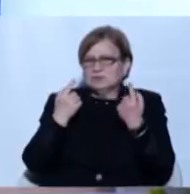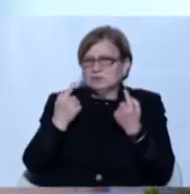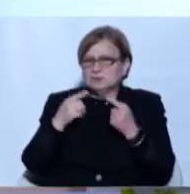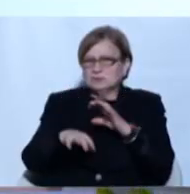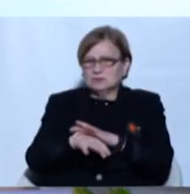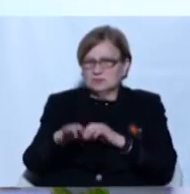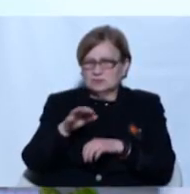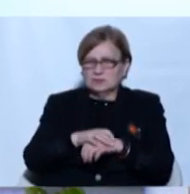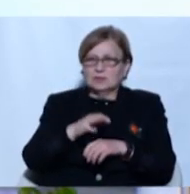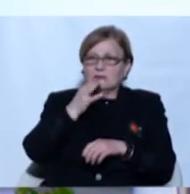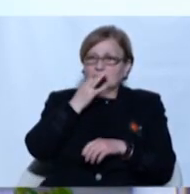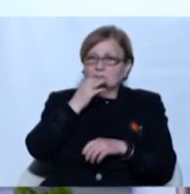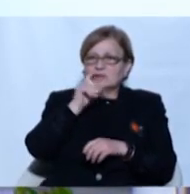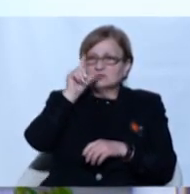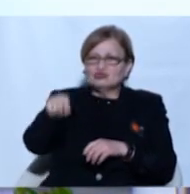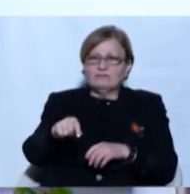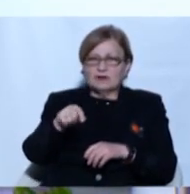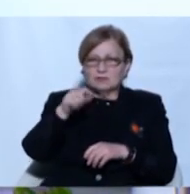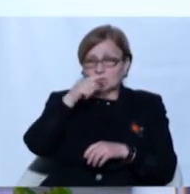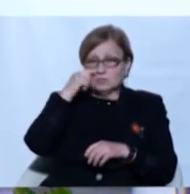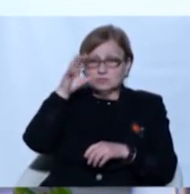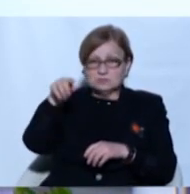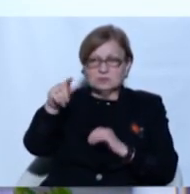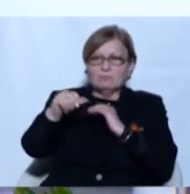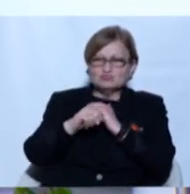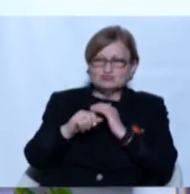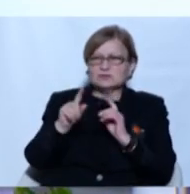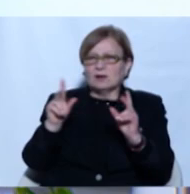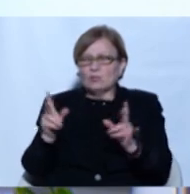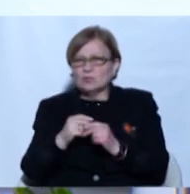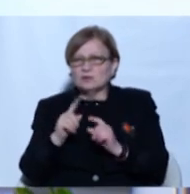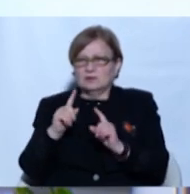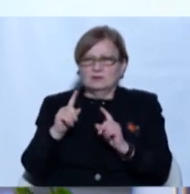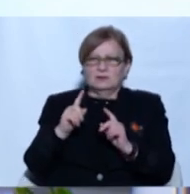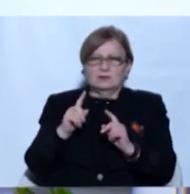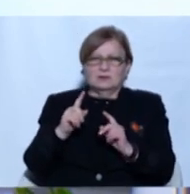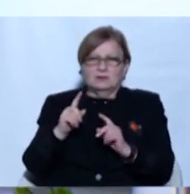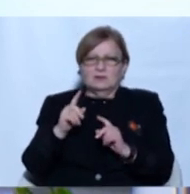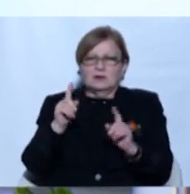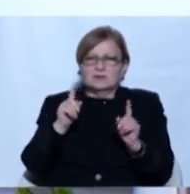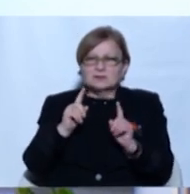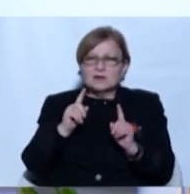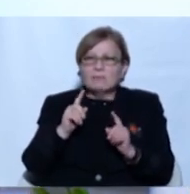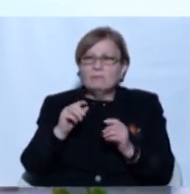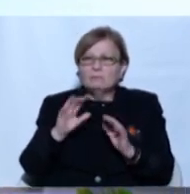მერე იმედი ჩადის ამ რუსეთში და აბა იქნება იქიდან რაღაცა მოხდეს იქნება რაღაცა ქვეყანა